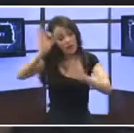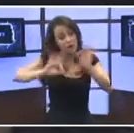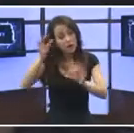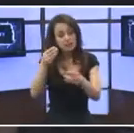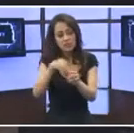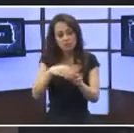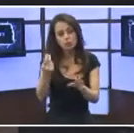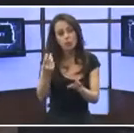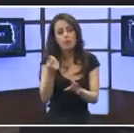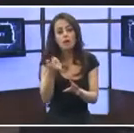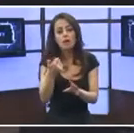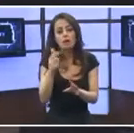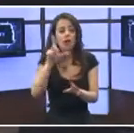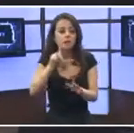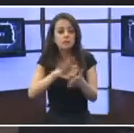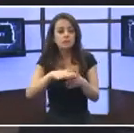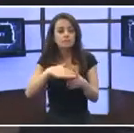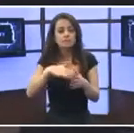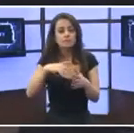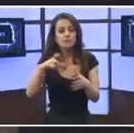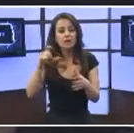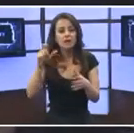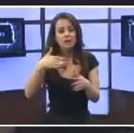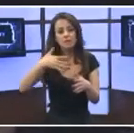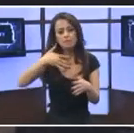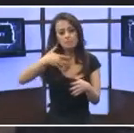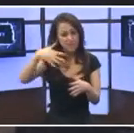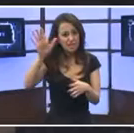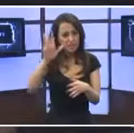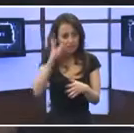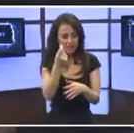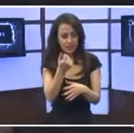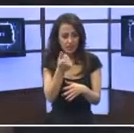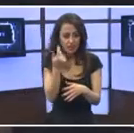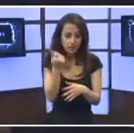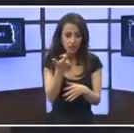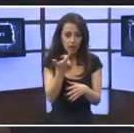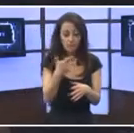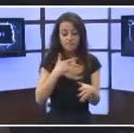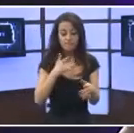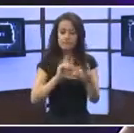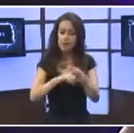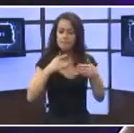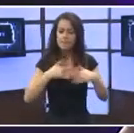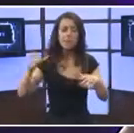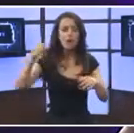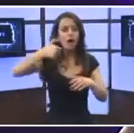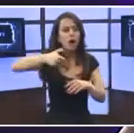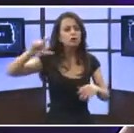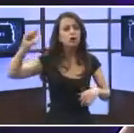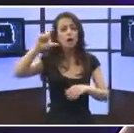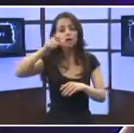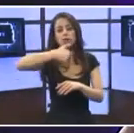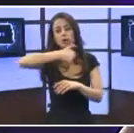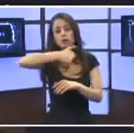Tabii 5.000 lira. Eski parayla 5 milyar bir kekemenin tabii tedavisi. Tabii ki çok maliyetli bir şey. Ve biz 6 ayda 650